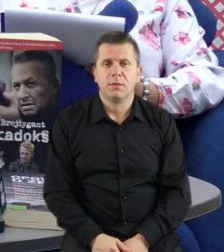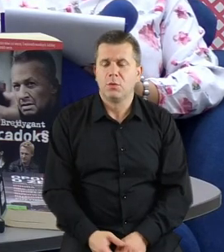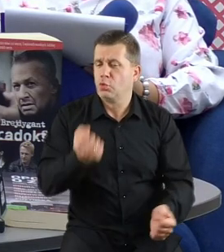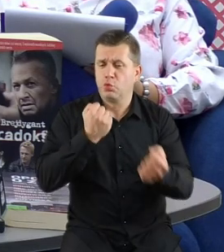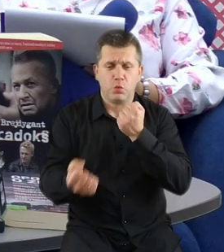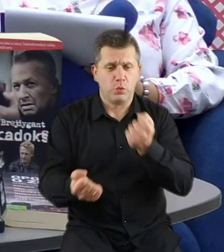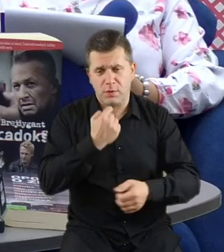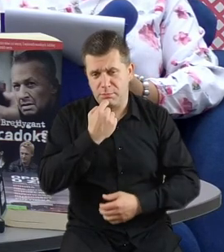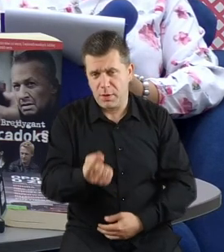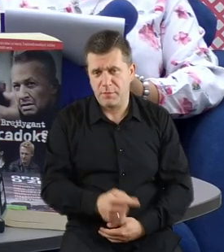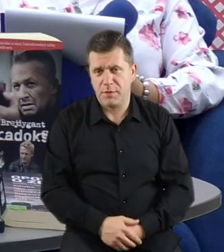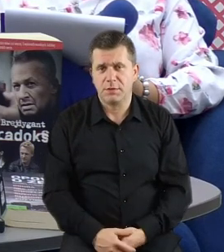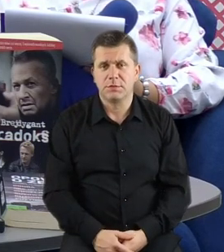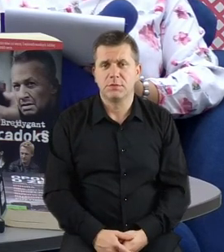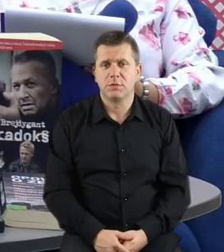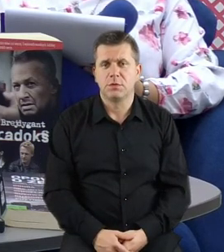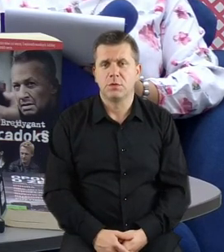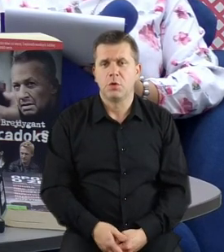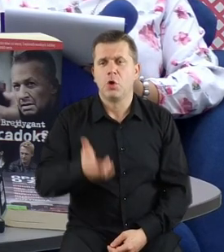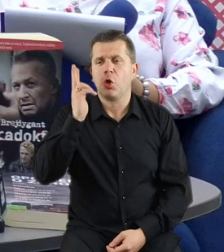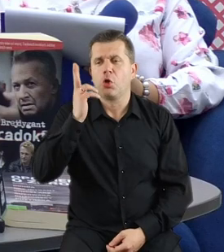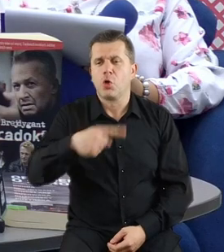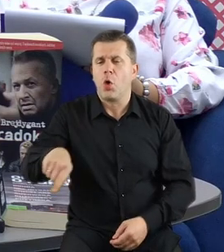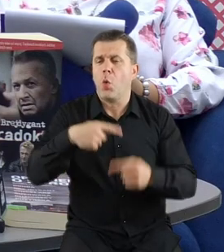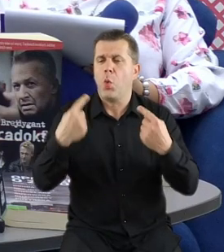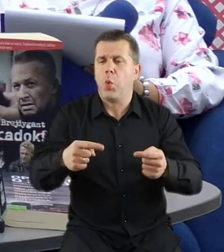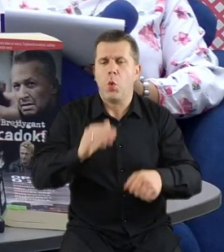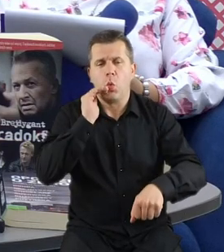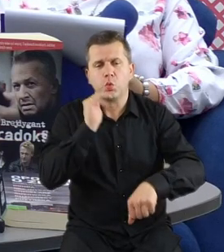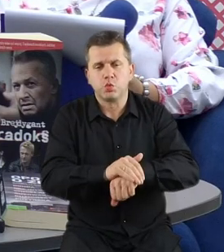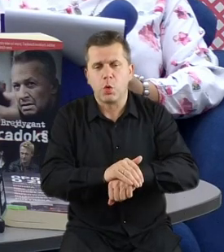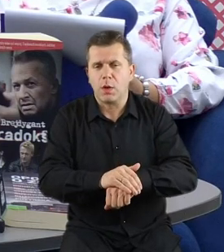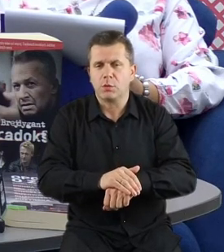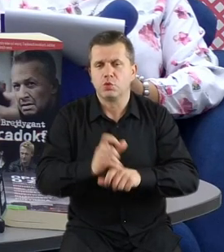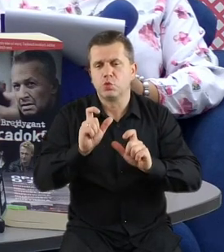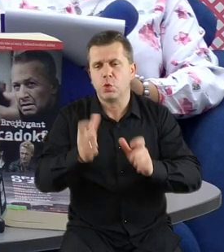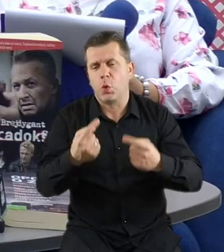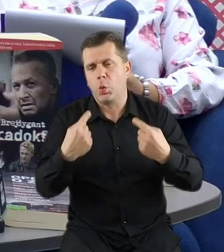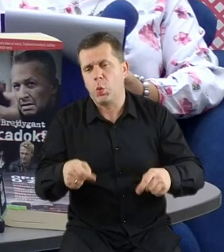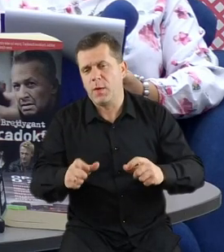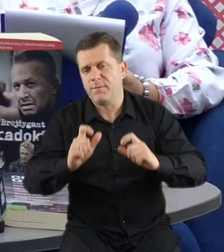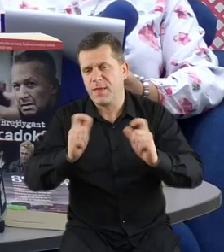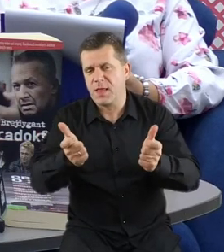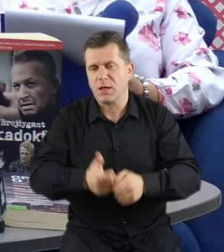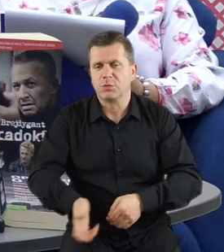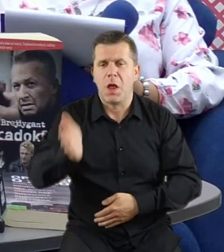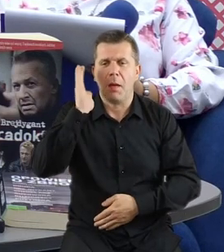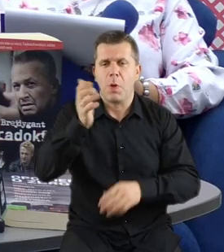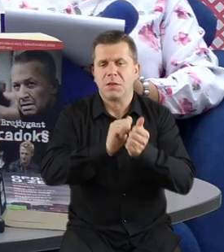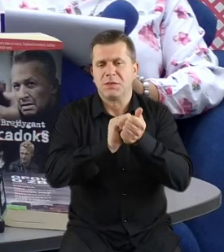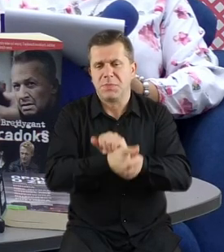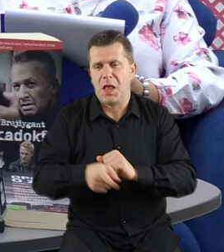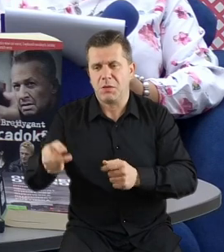Trudno mi powiedzieć, no ktoś czegoś z kimś nie uzgodnił, coś nie wydarzyło, potem się pozmieniały